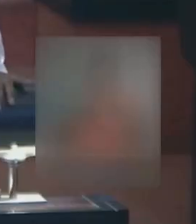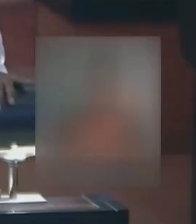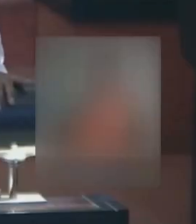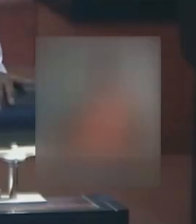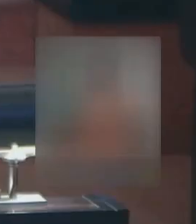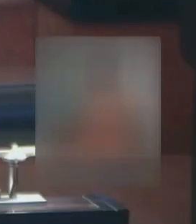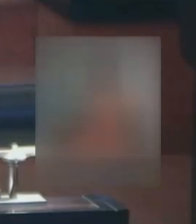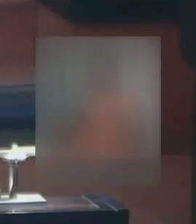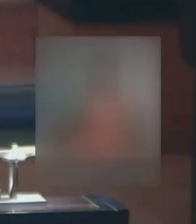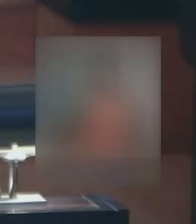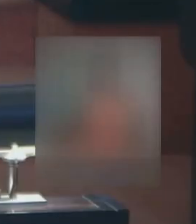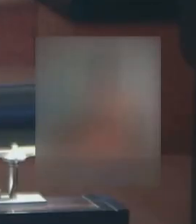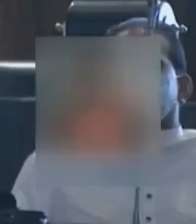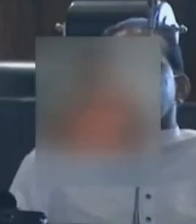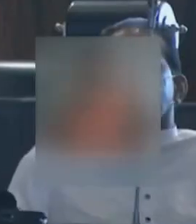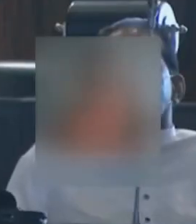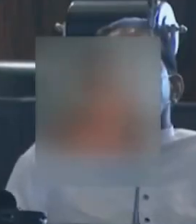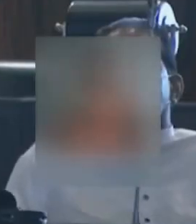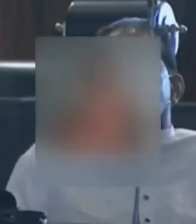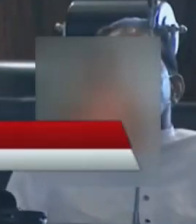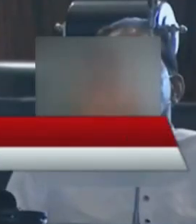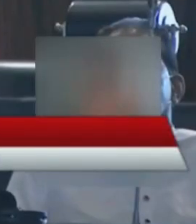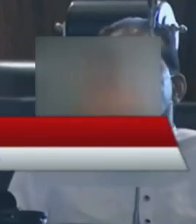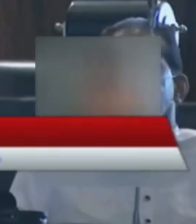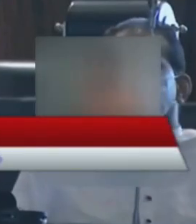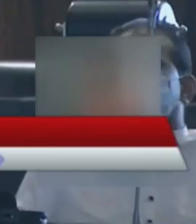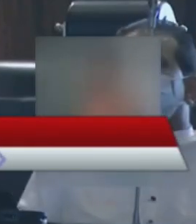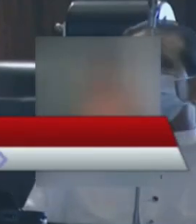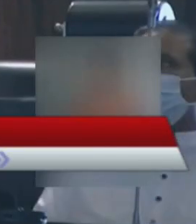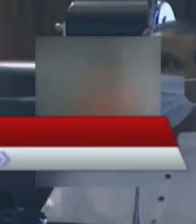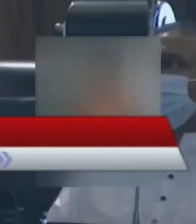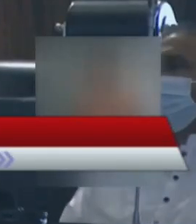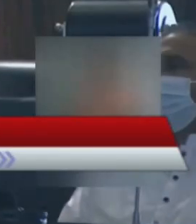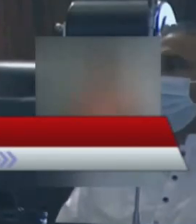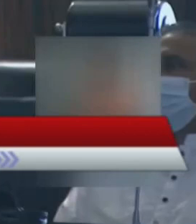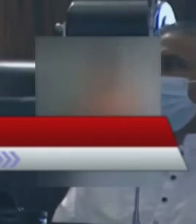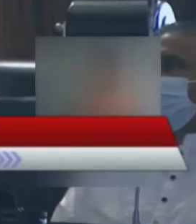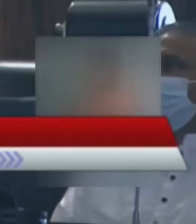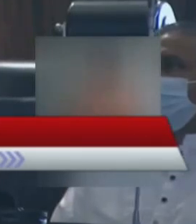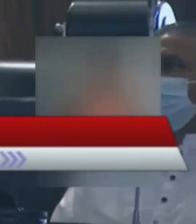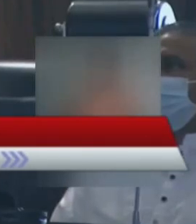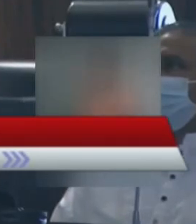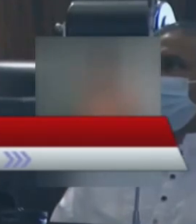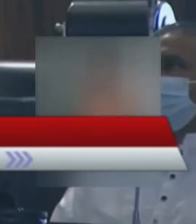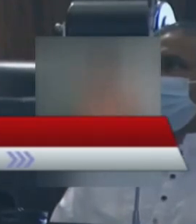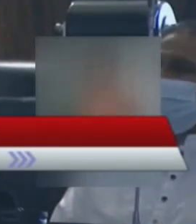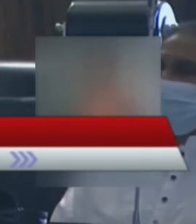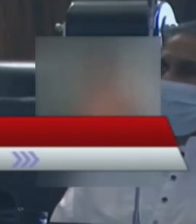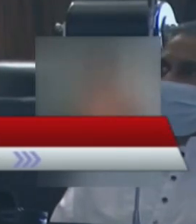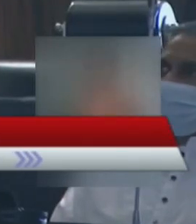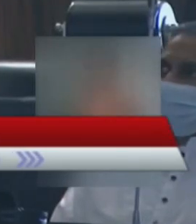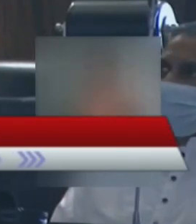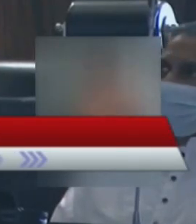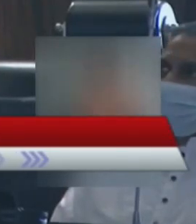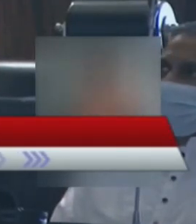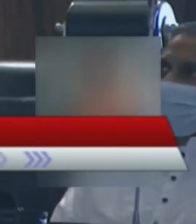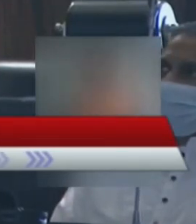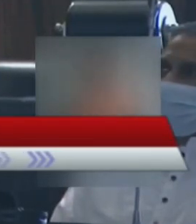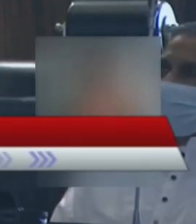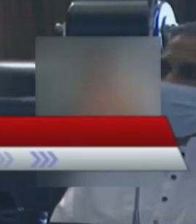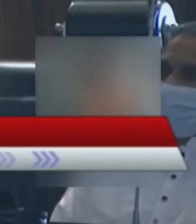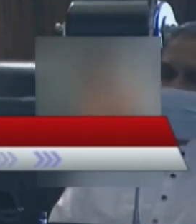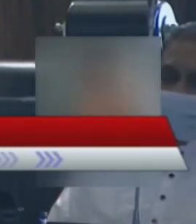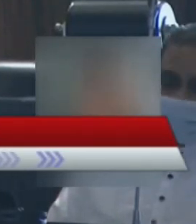මේ අඩඩඩාවට අතුරේ යන රාජ්‍යයක් මේ. මේ රටේ ජනතාවට ඇත්තට යහපාලනය දුන්නන අද රනිල් වික්‍රමසිංහ මැතිතුමාට එක්සත් ජාතික පක්ෂයේ